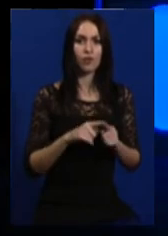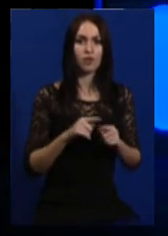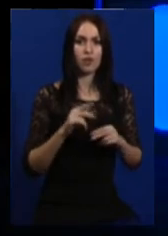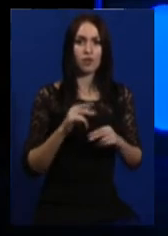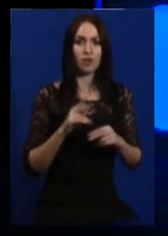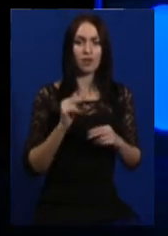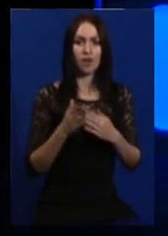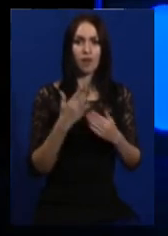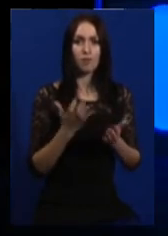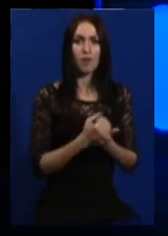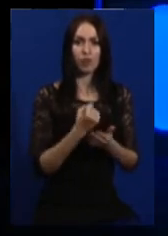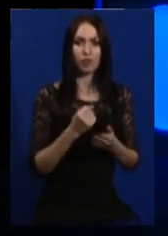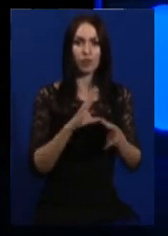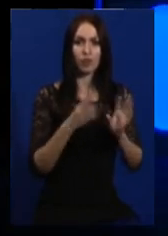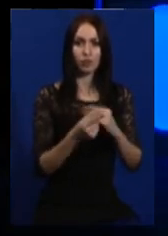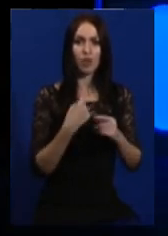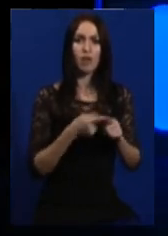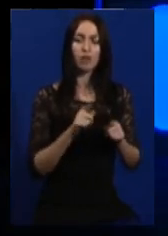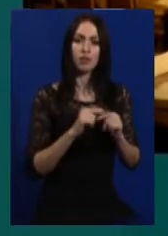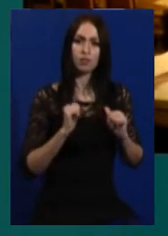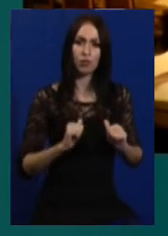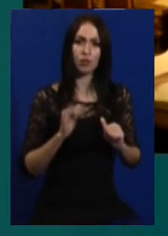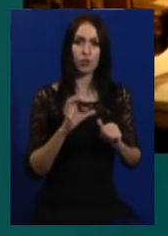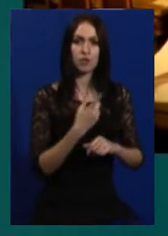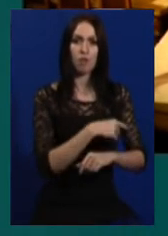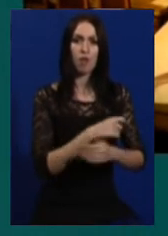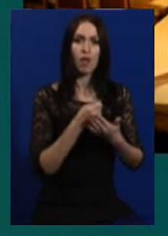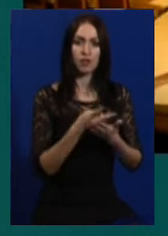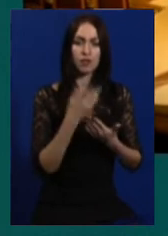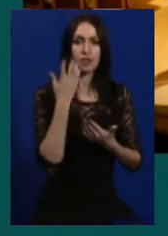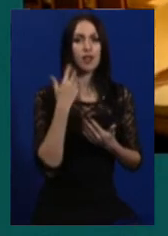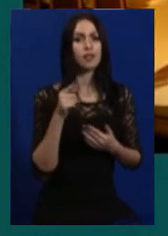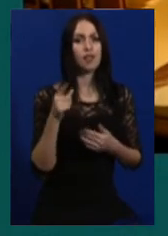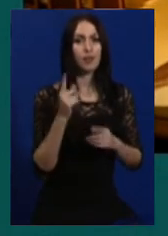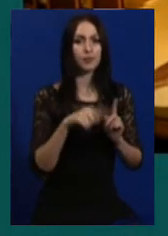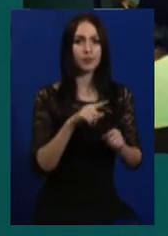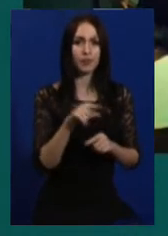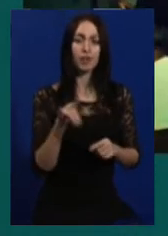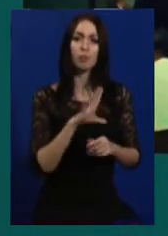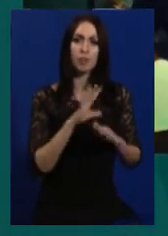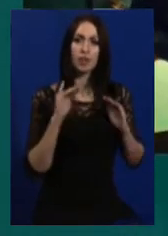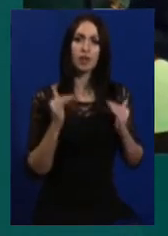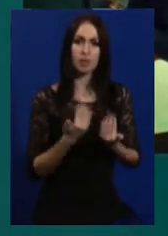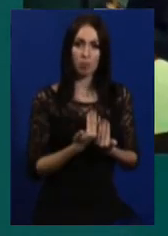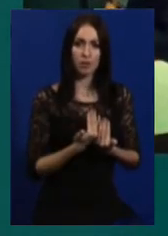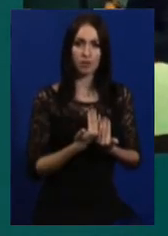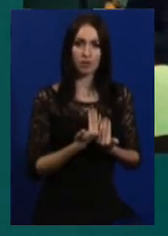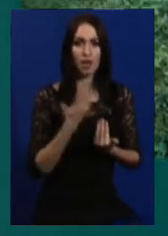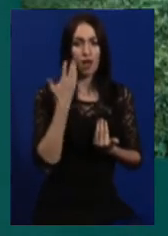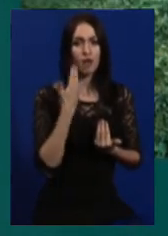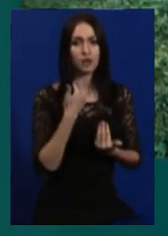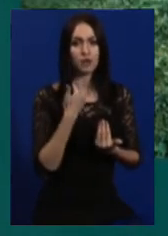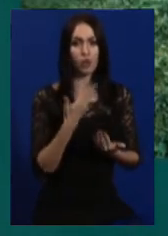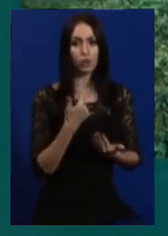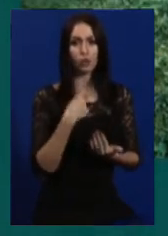монотонно это госпиталя когда они некоторые из них даже были в реанимации когда но я